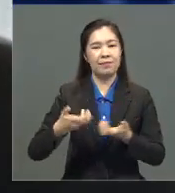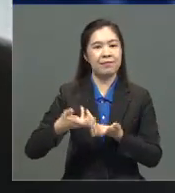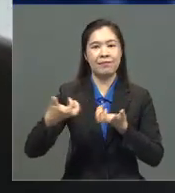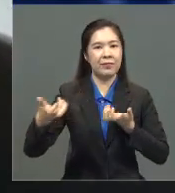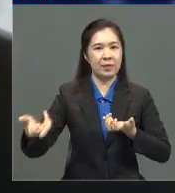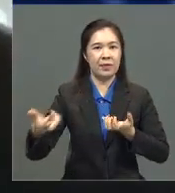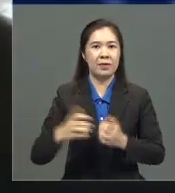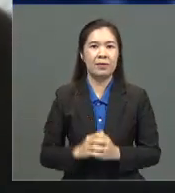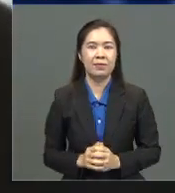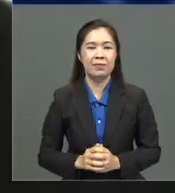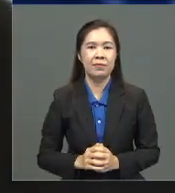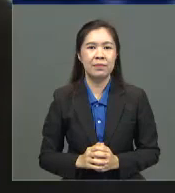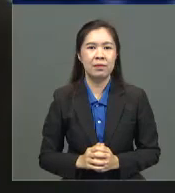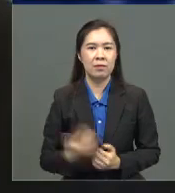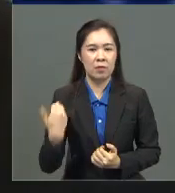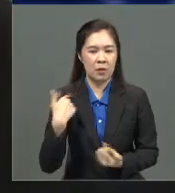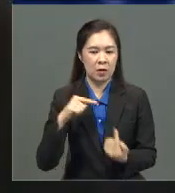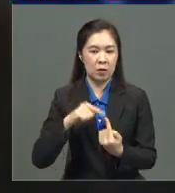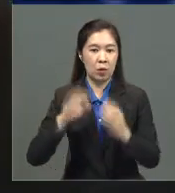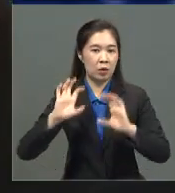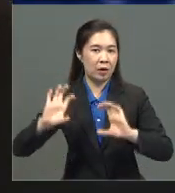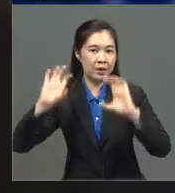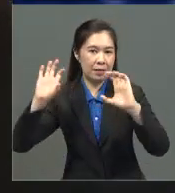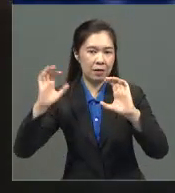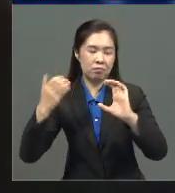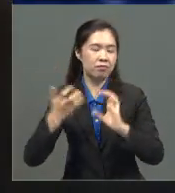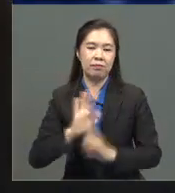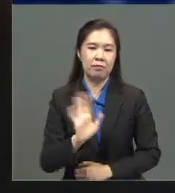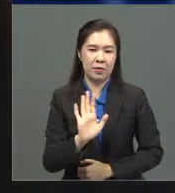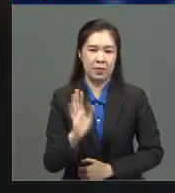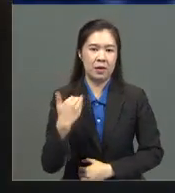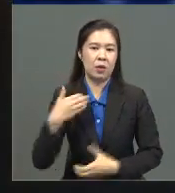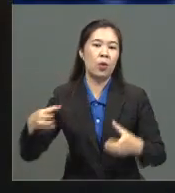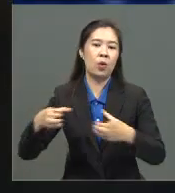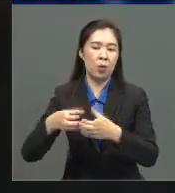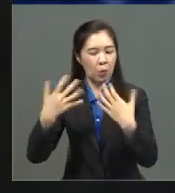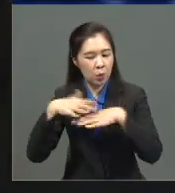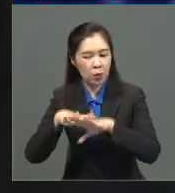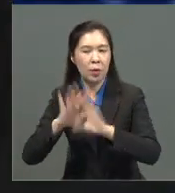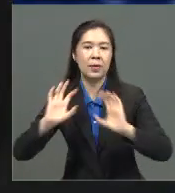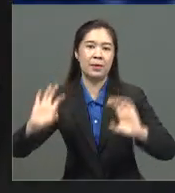อาจจะมีคือต้องมันจะมีล่างของรัฐบาลขึ้นต่อไปบ้างพรรคพวกมันจะมี